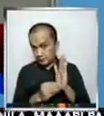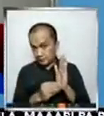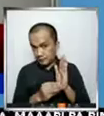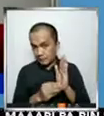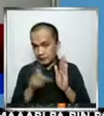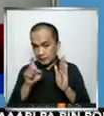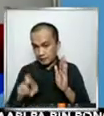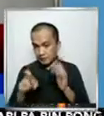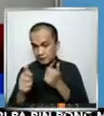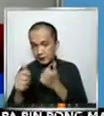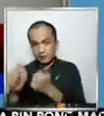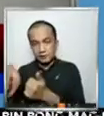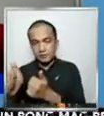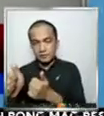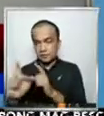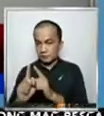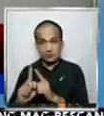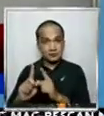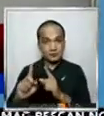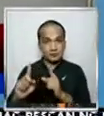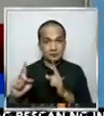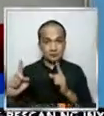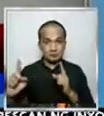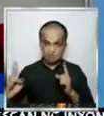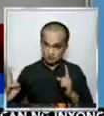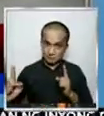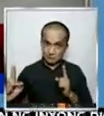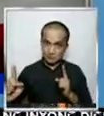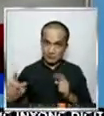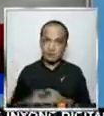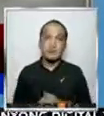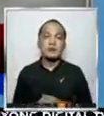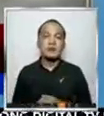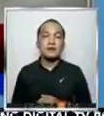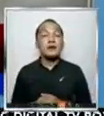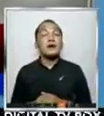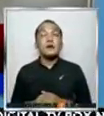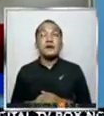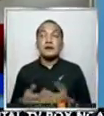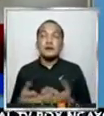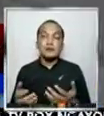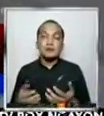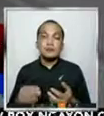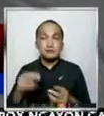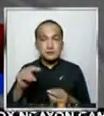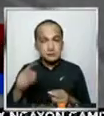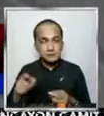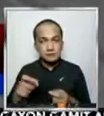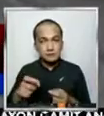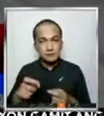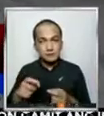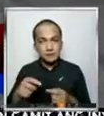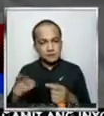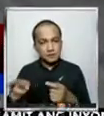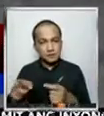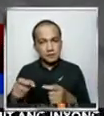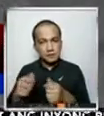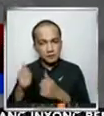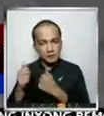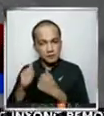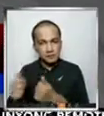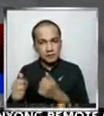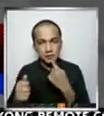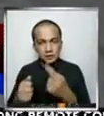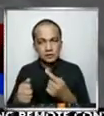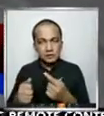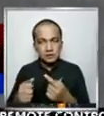social distancing. So in-implement namin yan sa buong stations natin, merong mga